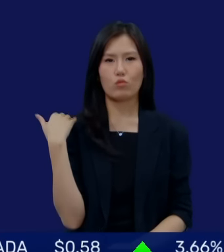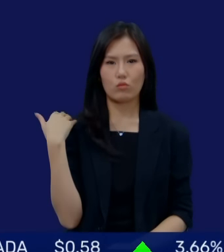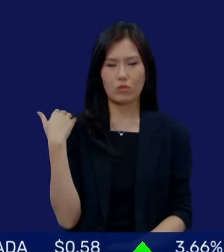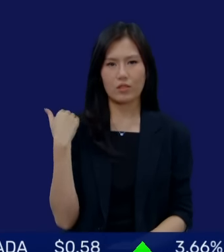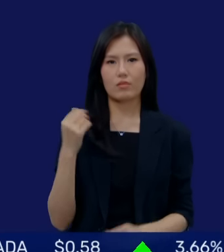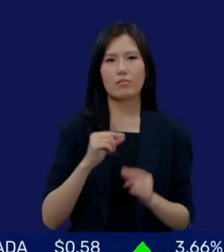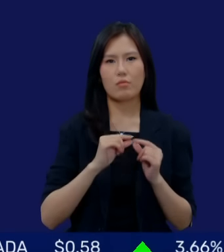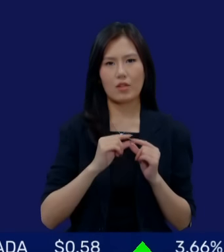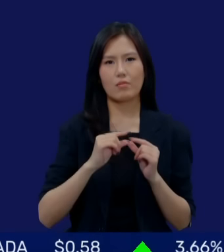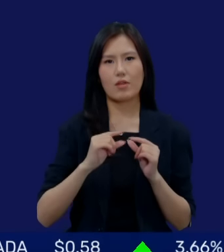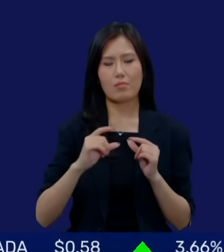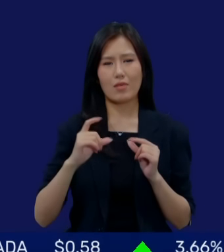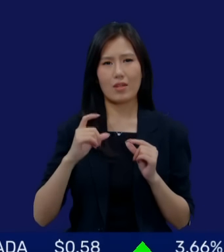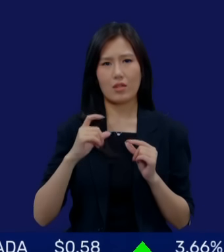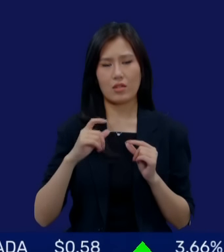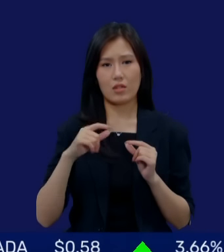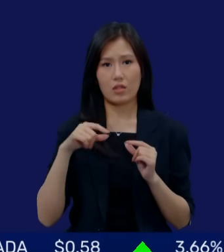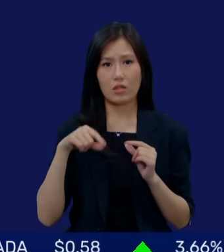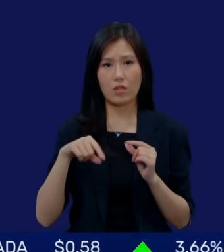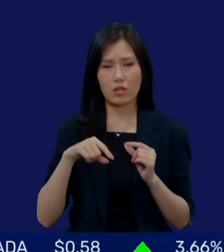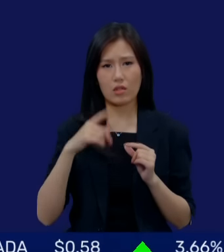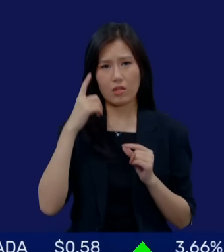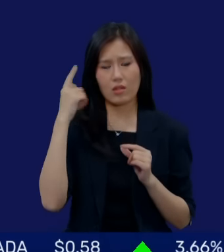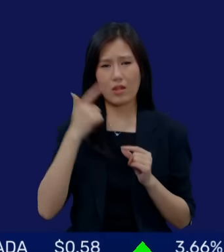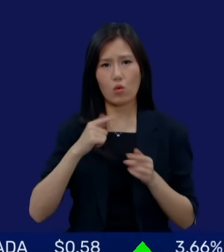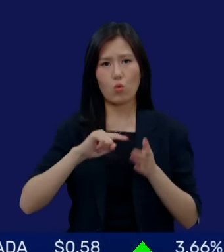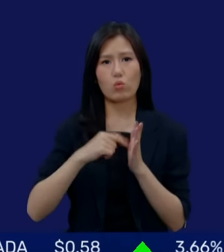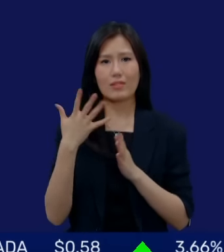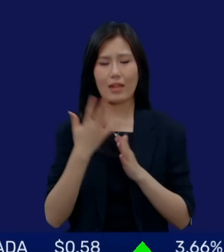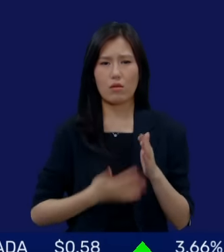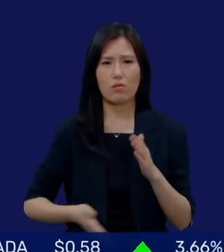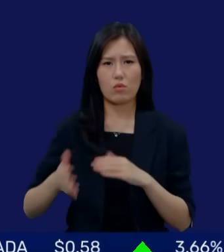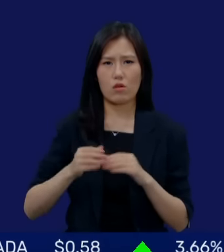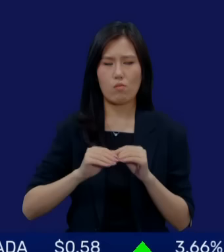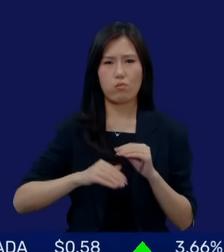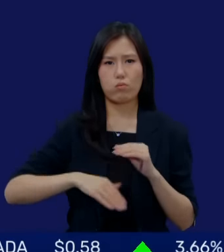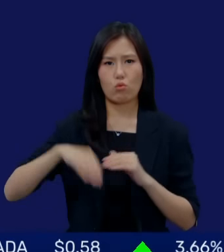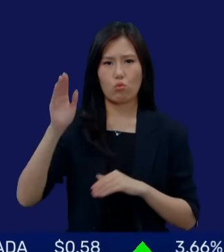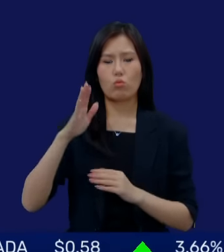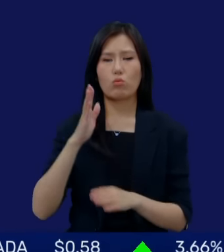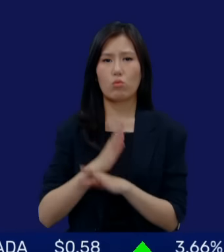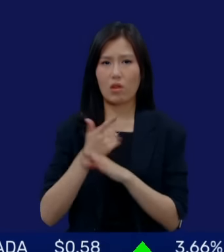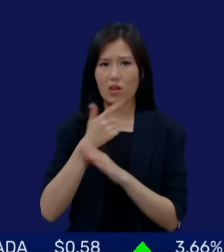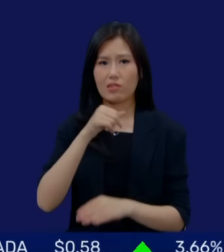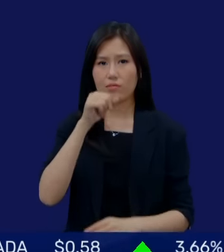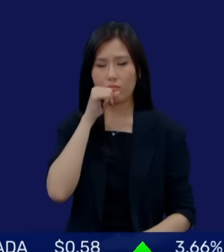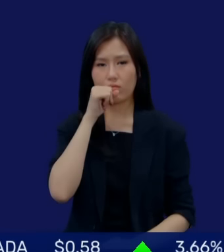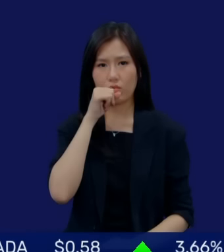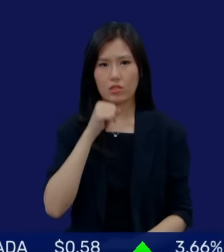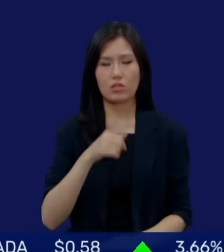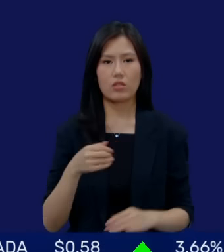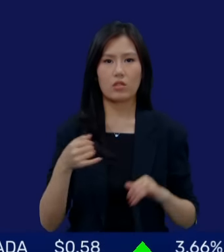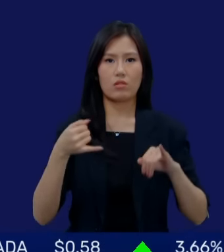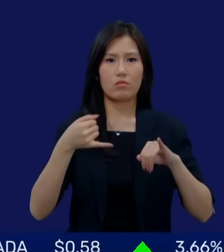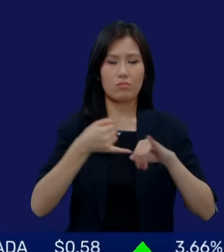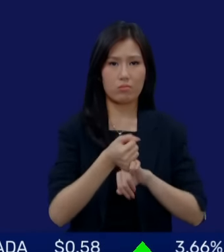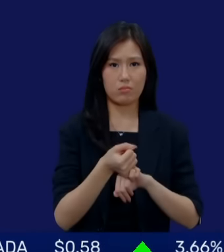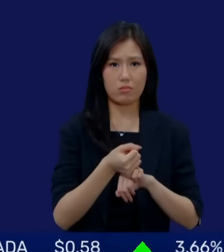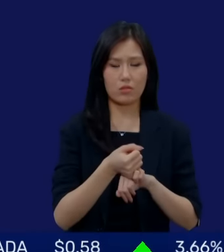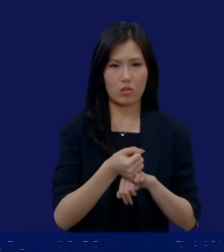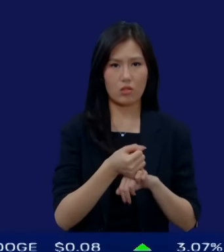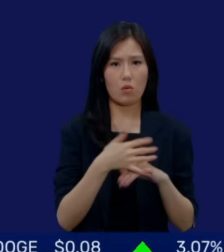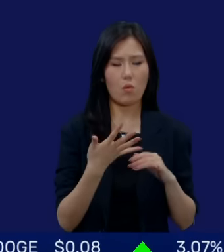энэ үзүүлэлт огцом буюу ийм 5 дахин нэмэгдсэн ийм үзүүлэлт бас гарчээ. За өөрөөр хэлэх юм бол гэрлэлтийн түвшин дөрөвтэй